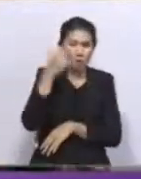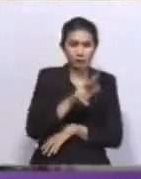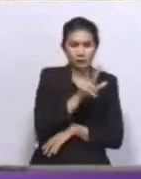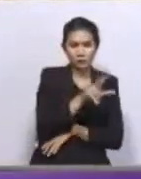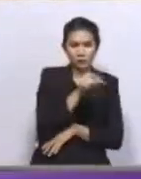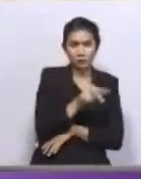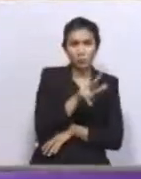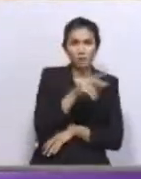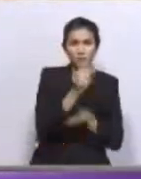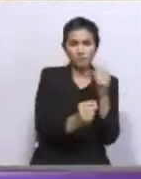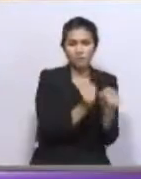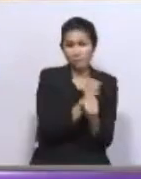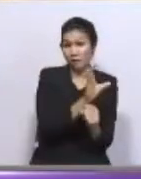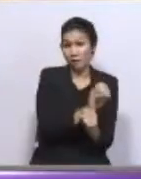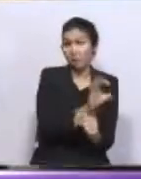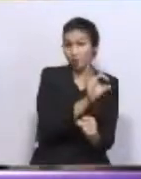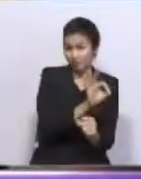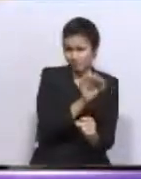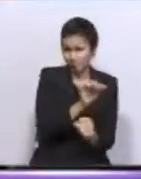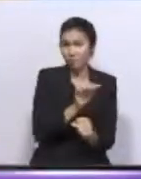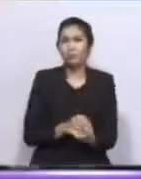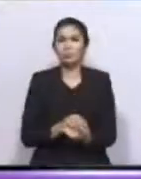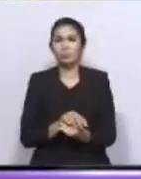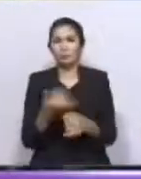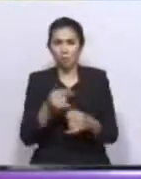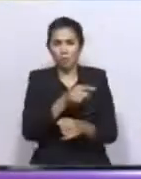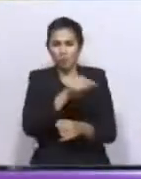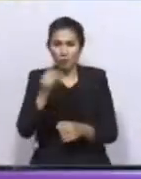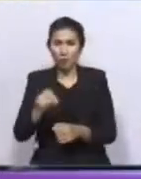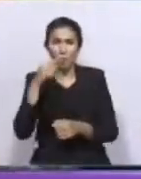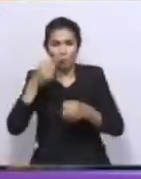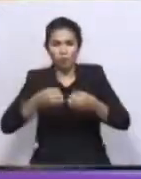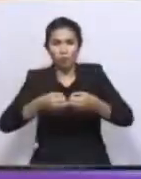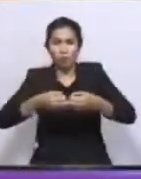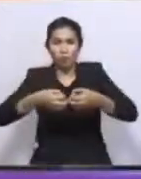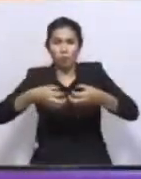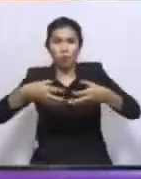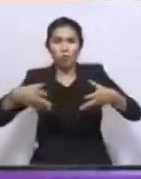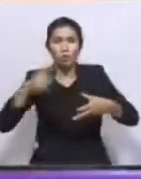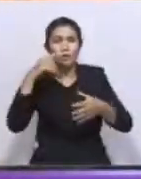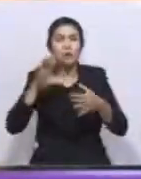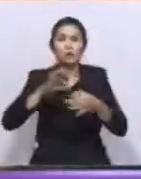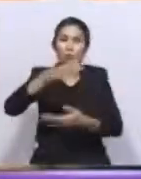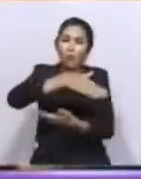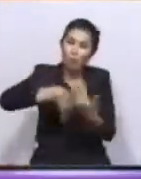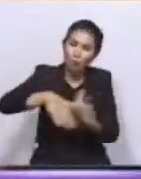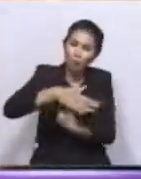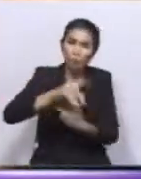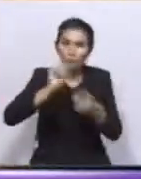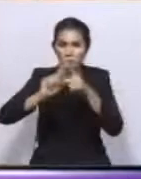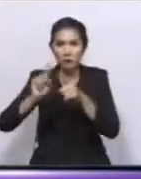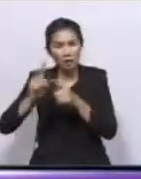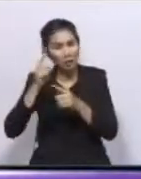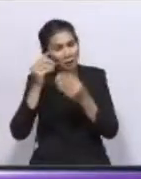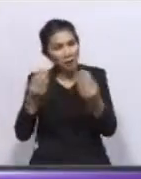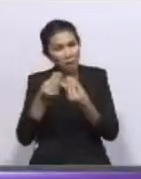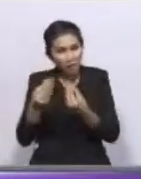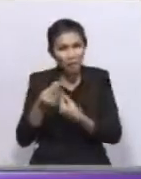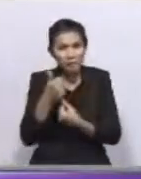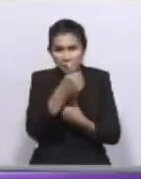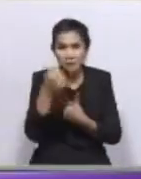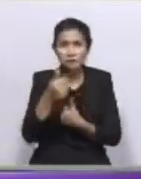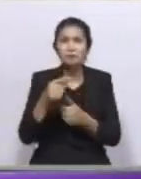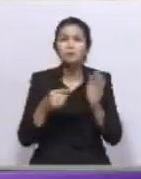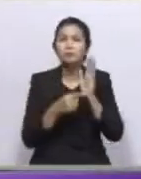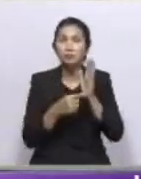ปี2559นับเป็นการขยายตัวท่ามกลางสภาพแวดล้อมและปัจจัยต่างๆที่ท้าทายอาทิปัญหา